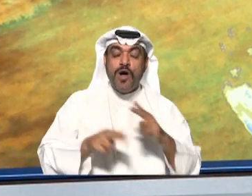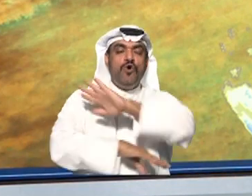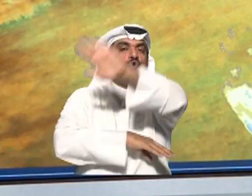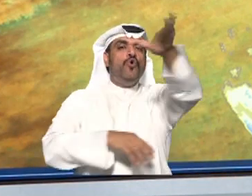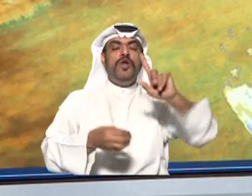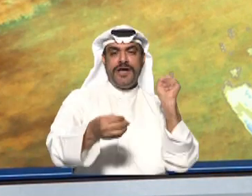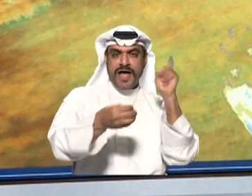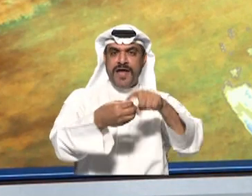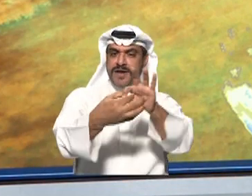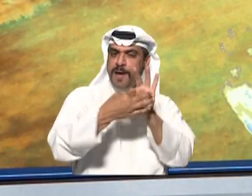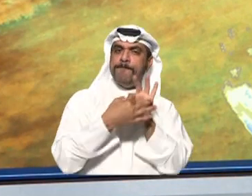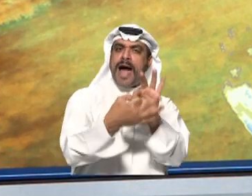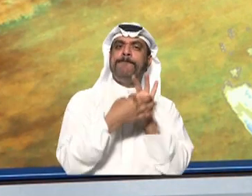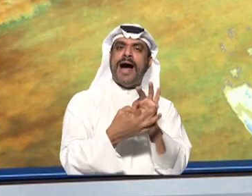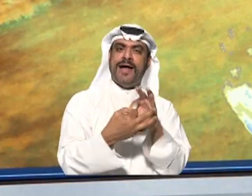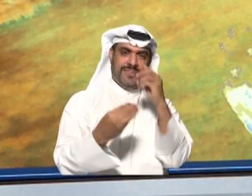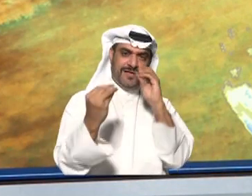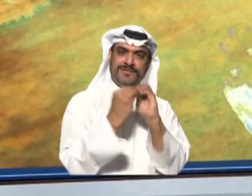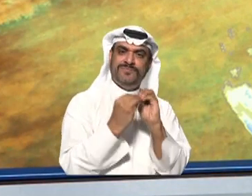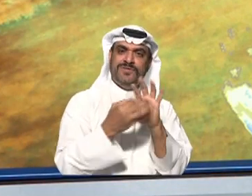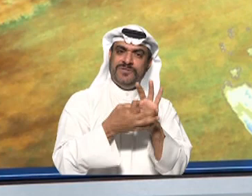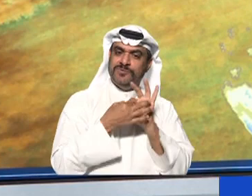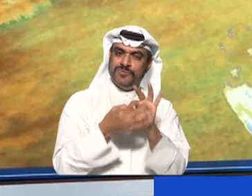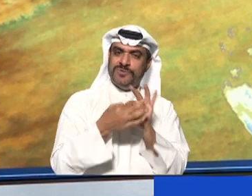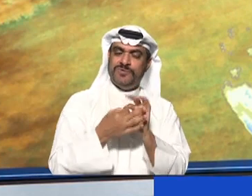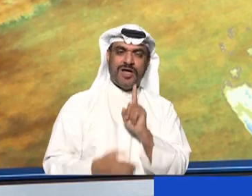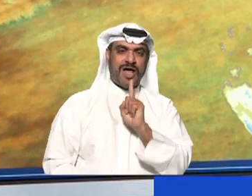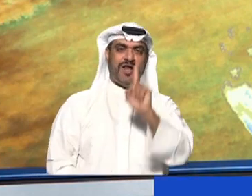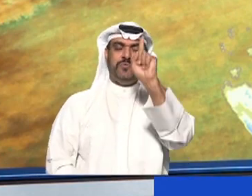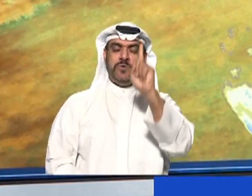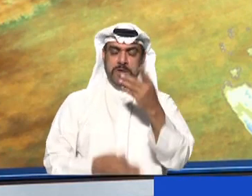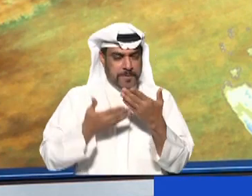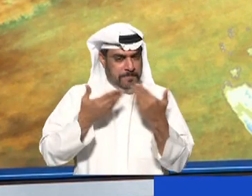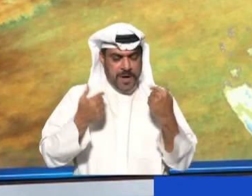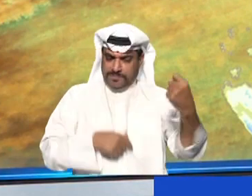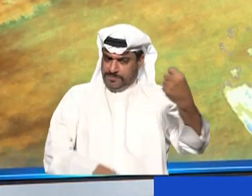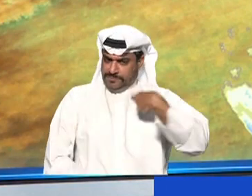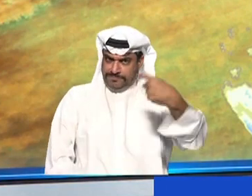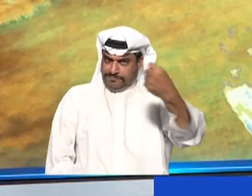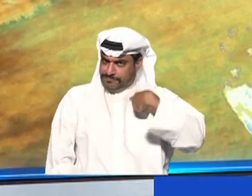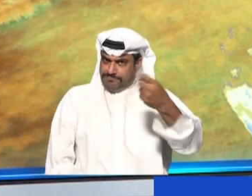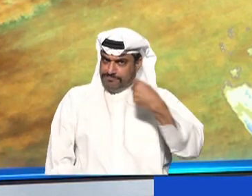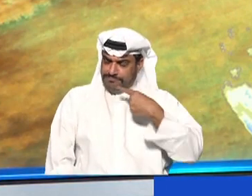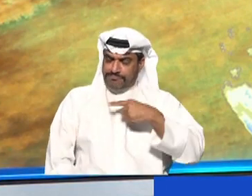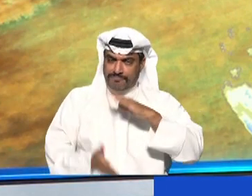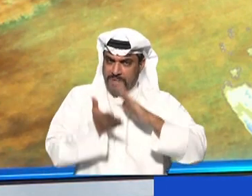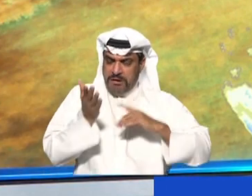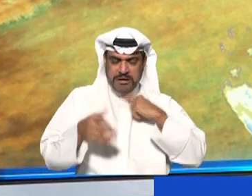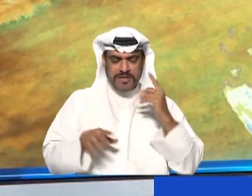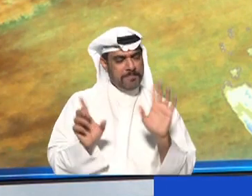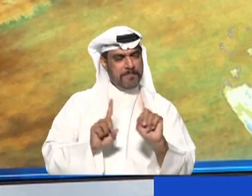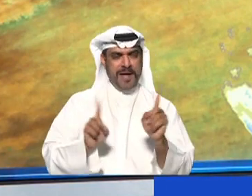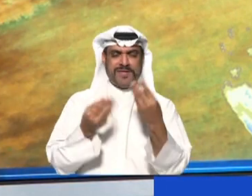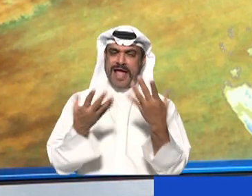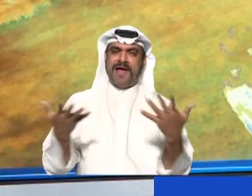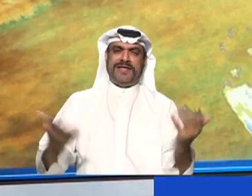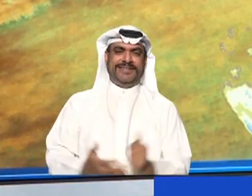تغير في حاله الجو، لا للامانه لم نشهد بلاغات يعني جسيمه خاصه في الامطار اللي